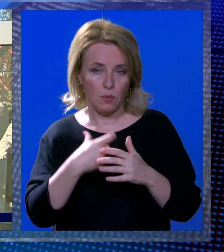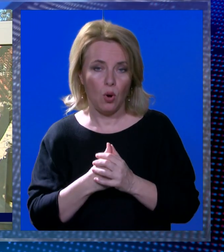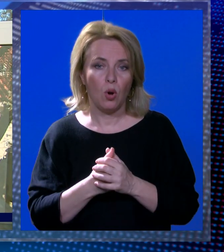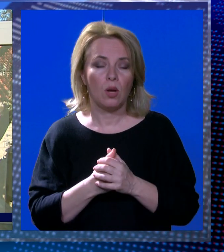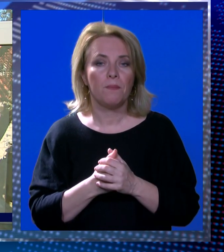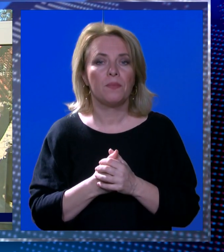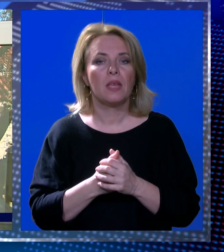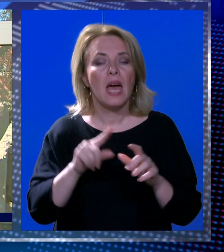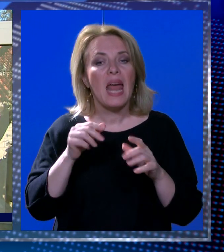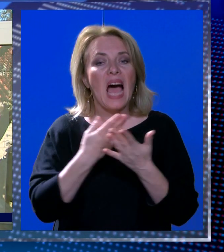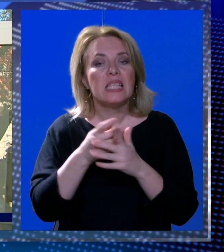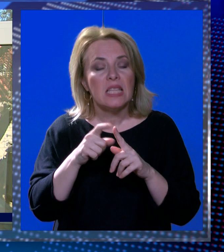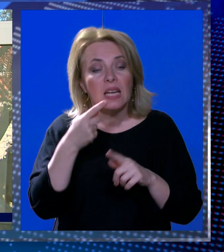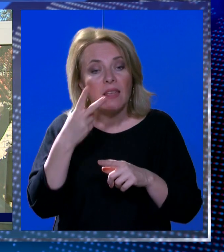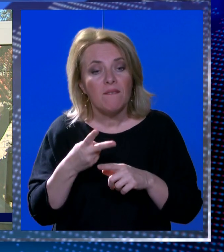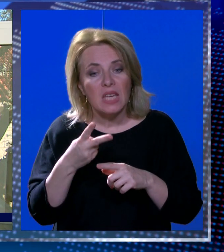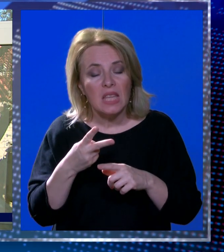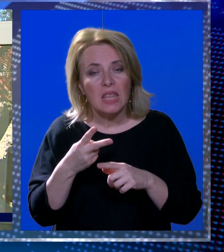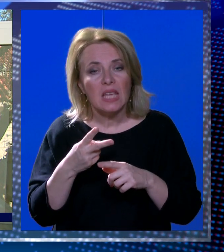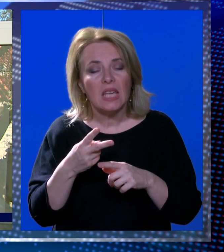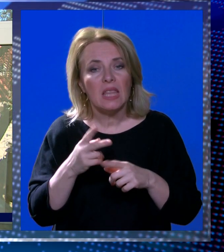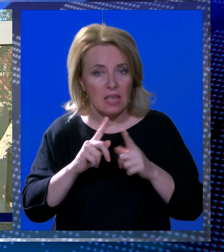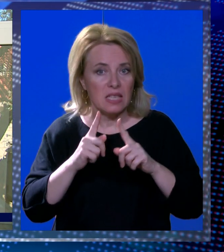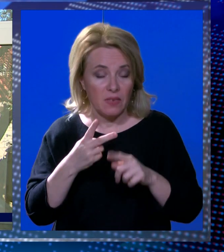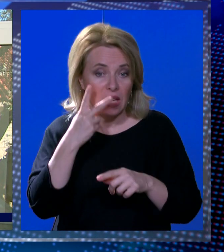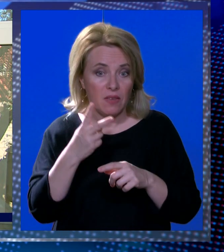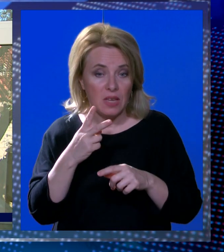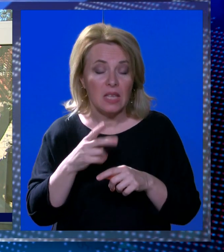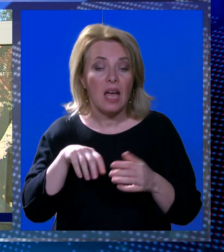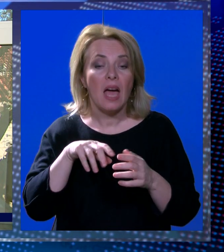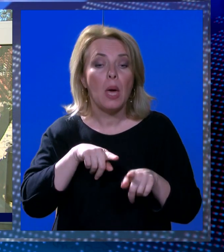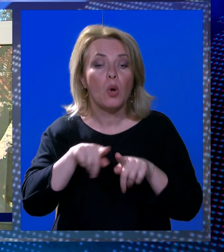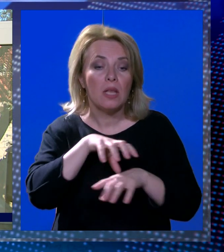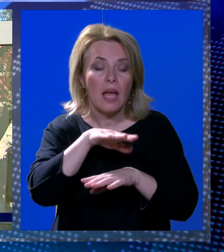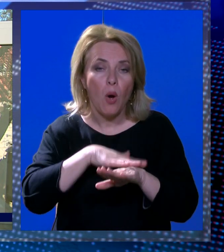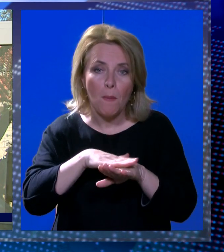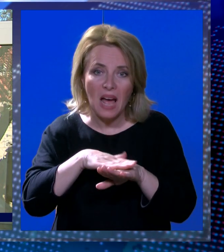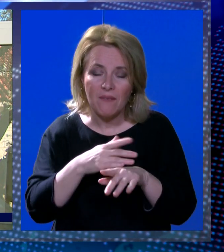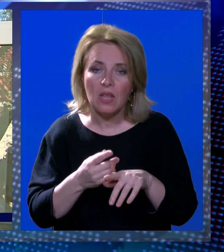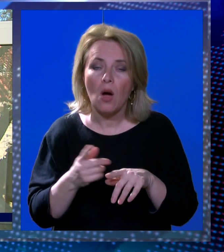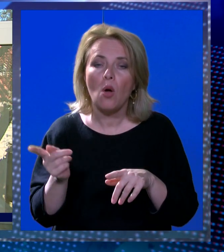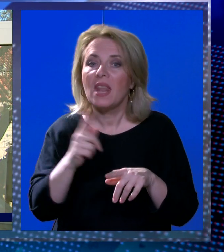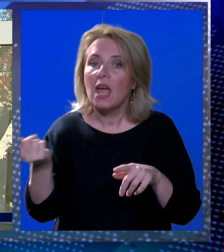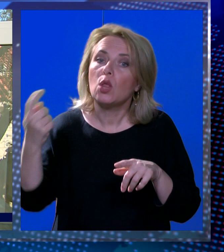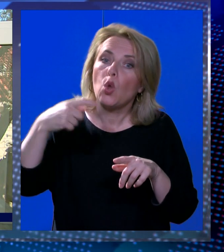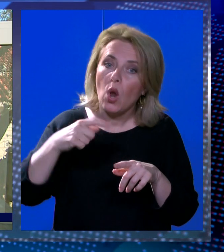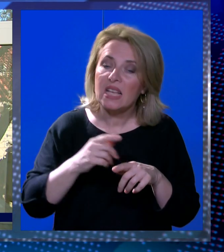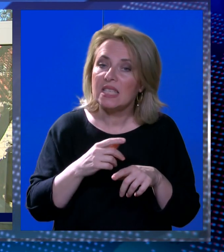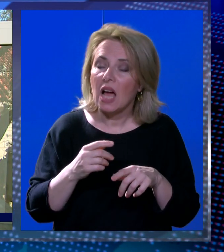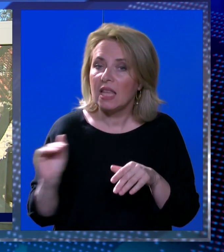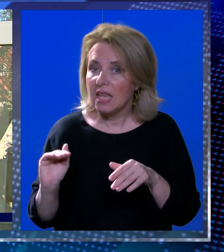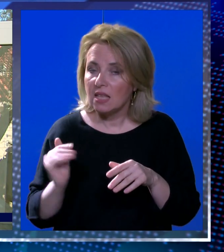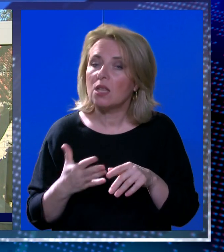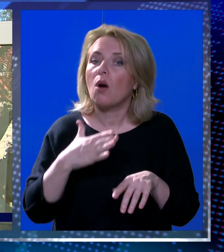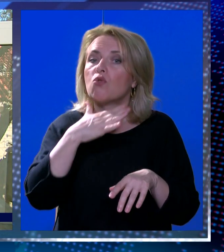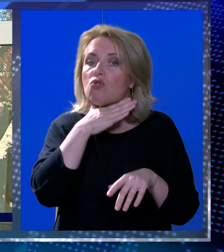vašeg osobnog. Razrednik kad vidi da je roditelj pravdao, on će tamo pogledati, kliknuti da je